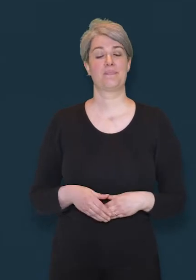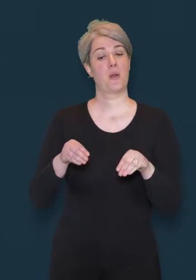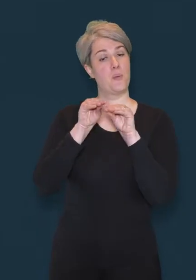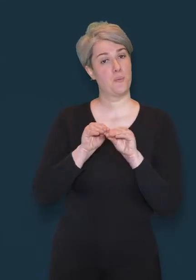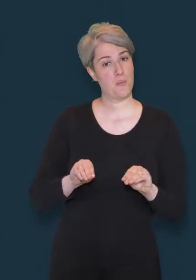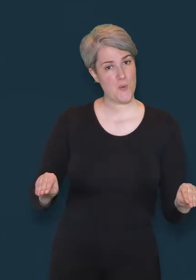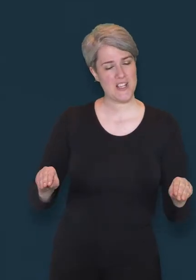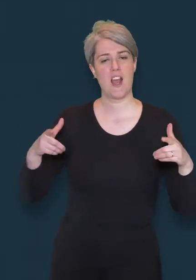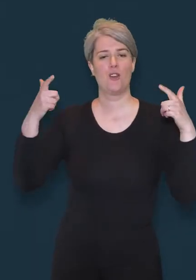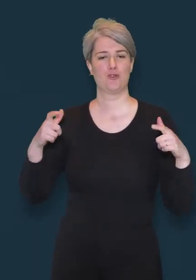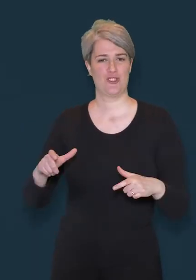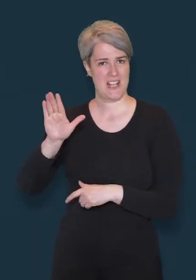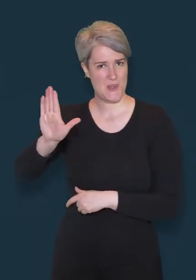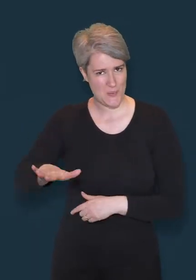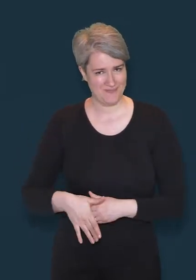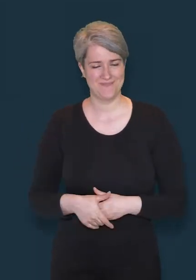Il museo civico